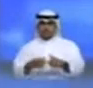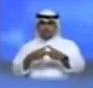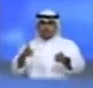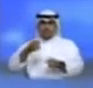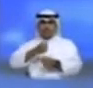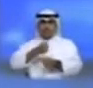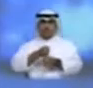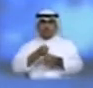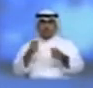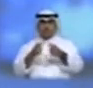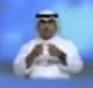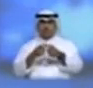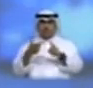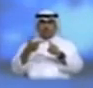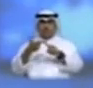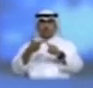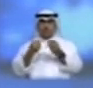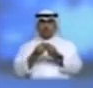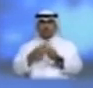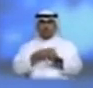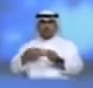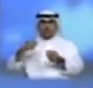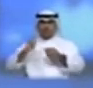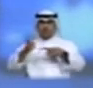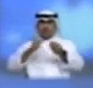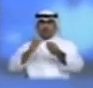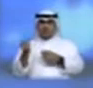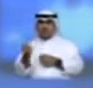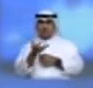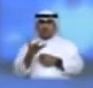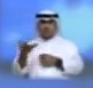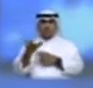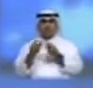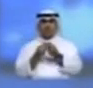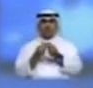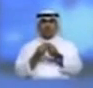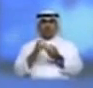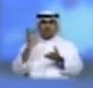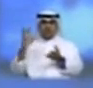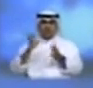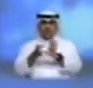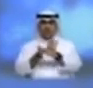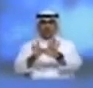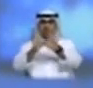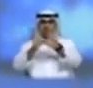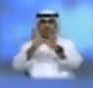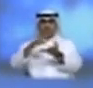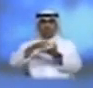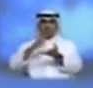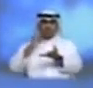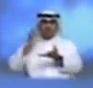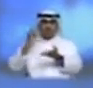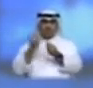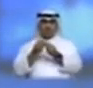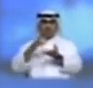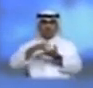انطلقت أعمال الاجتماع الثاني لوزراء الاقتصاد والتجارة والاستثمار للدول الأعضاء في جامعة الدول العربية والجمهورية التركية في